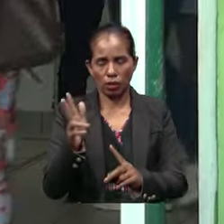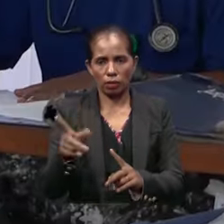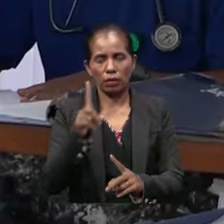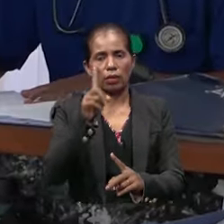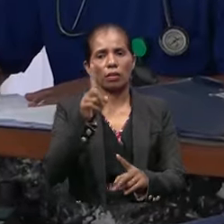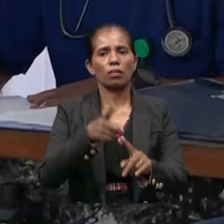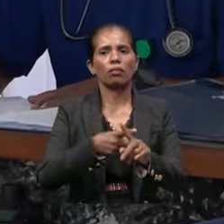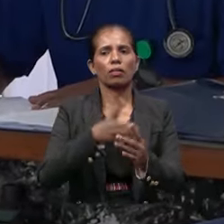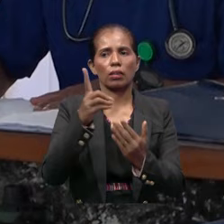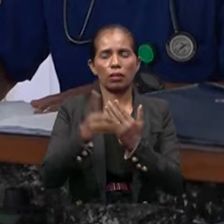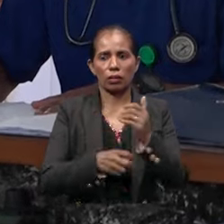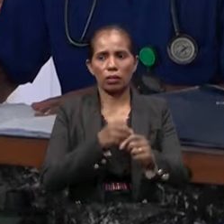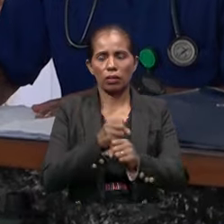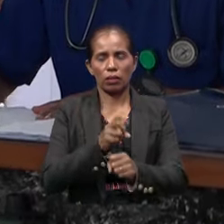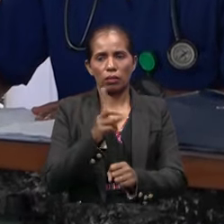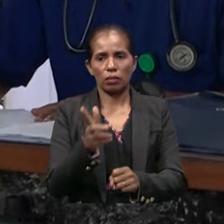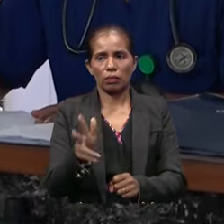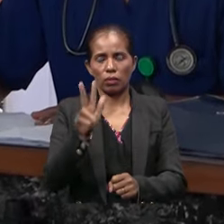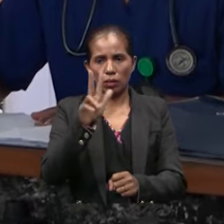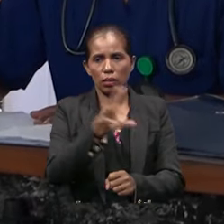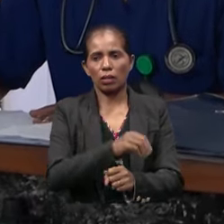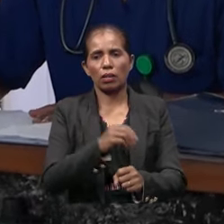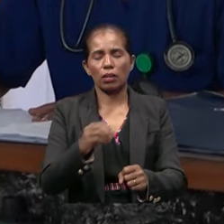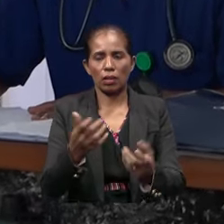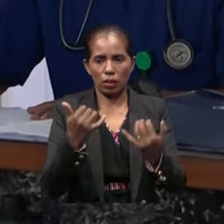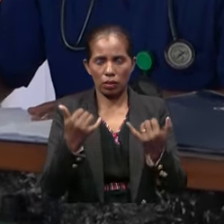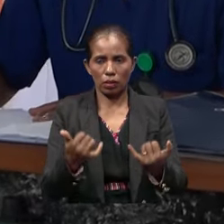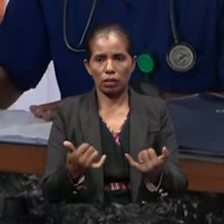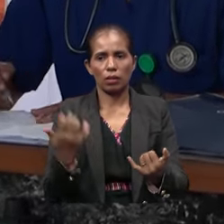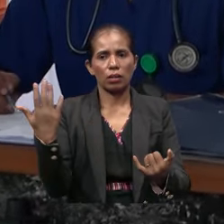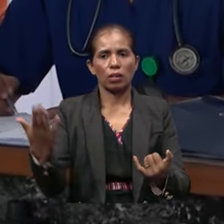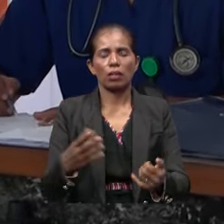ida fulan dezembro tinen rihun rua ronulu resin tolu. No dadaun ne e a